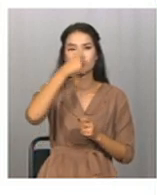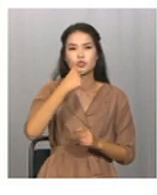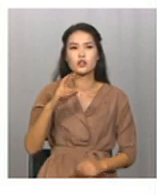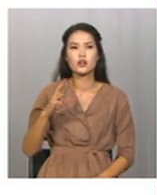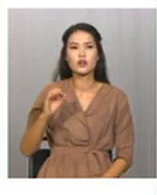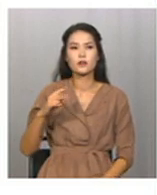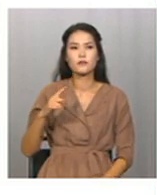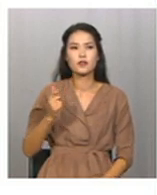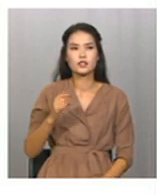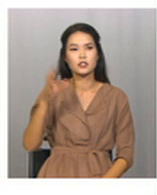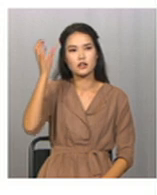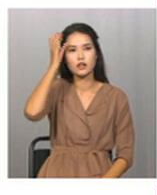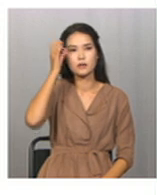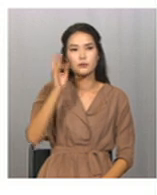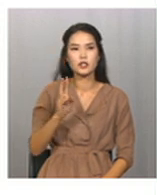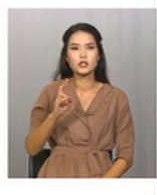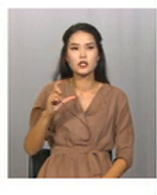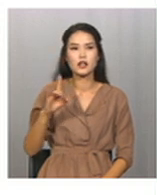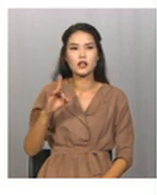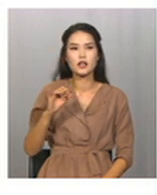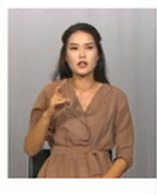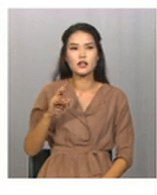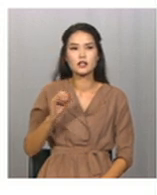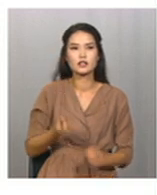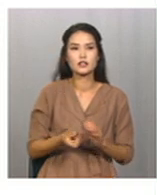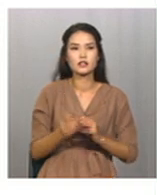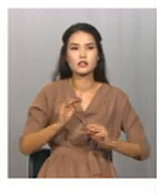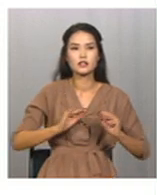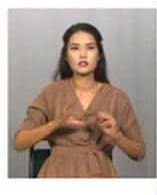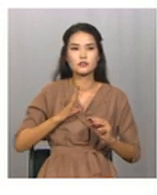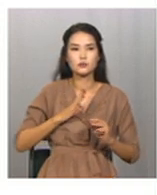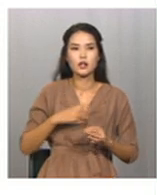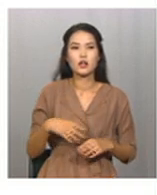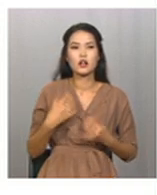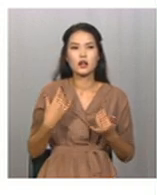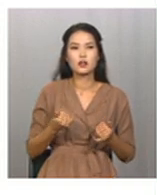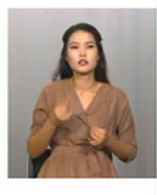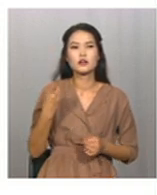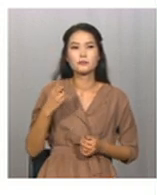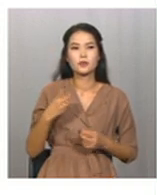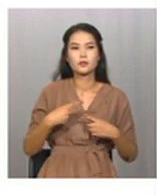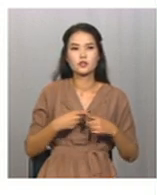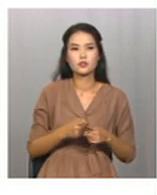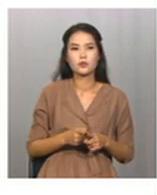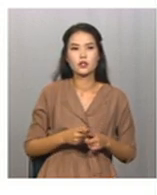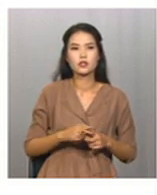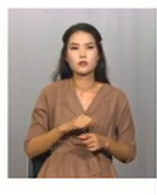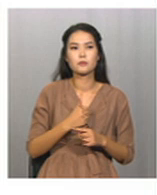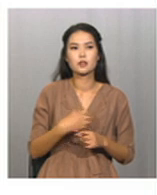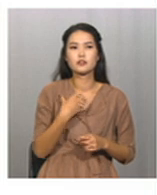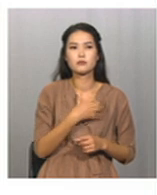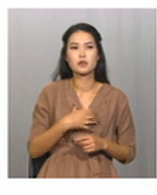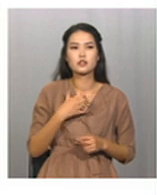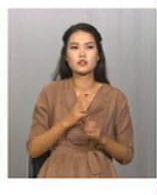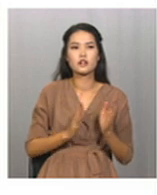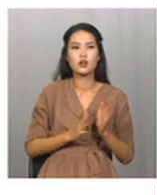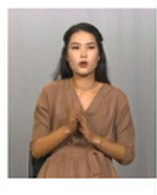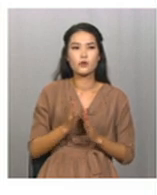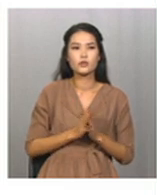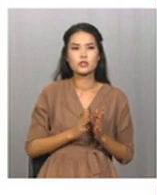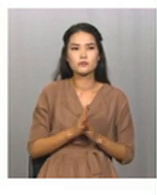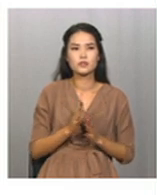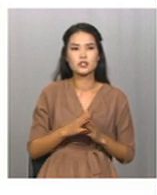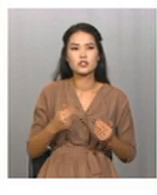1919 жылы венгр ғалымы Карл Эрике енгізді. Қазіргі биотехнологияның басты мақсаты